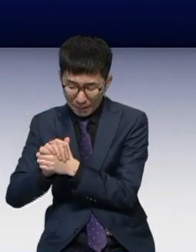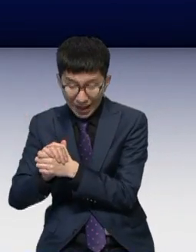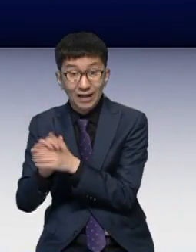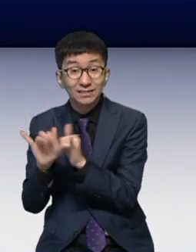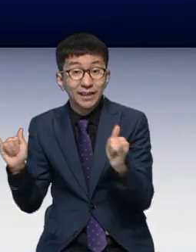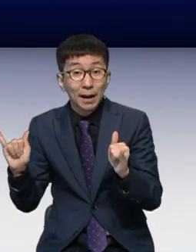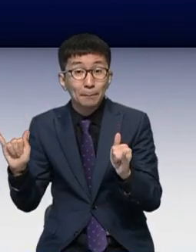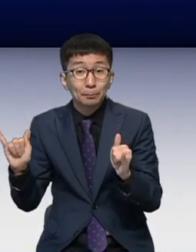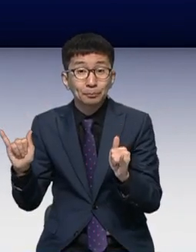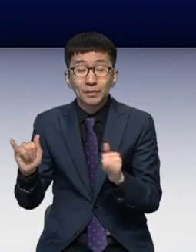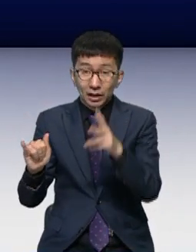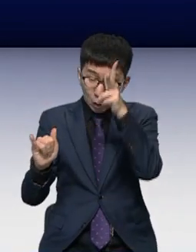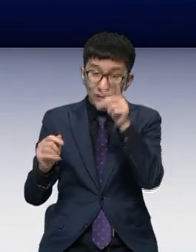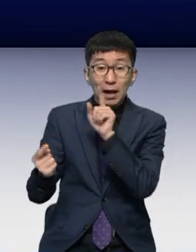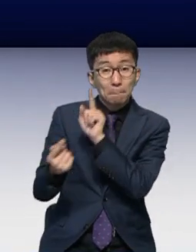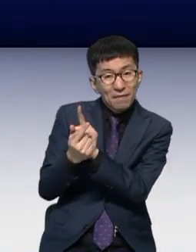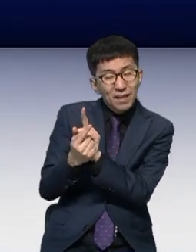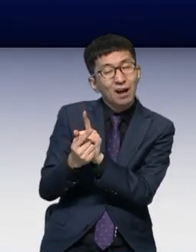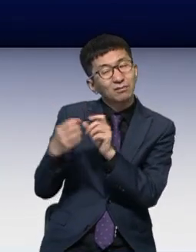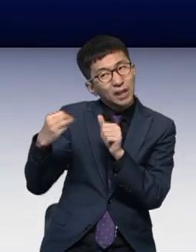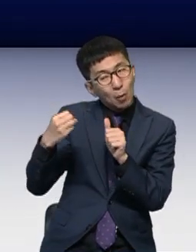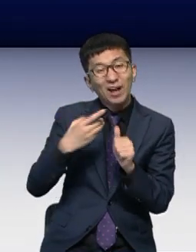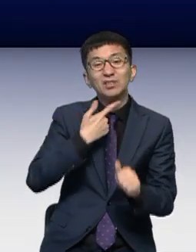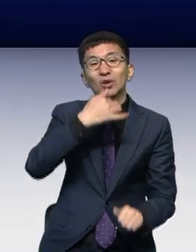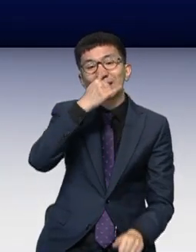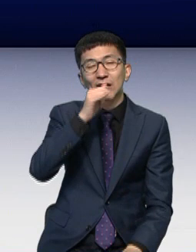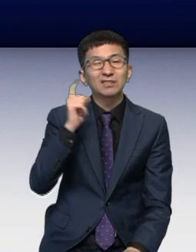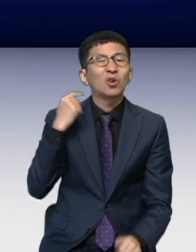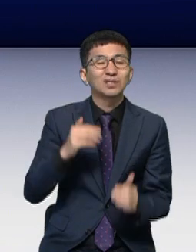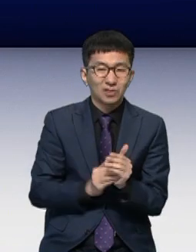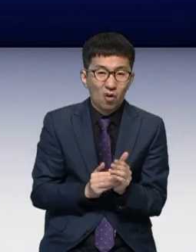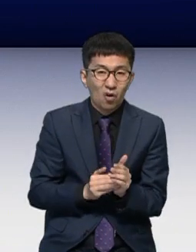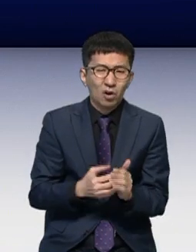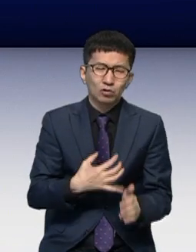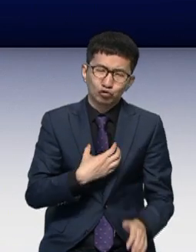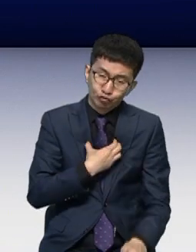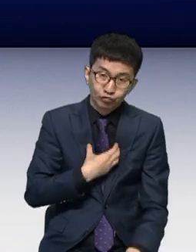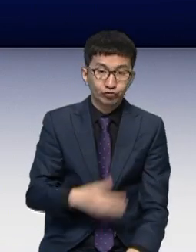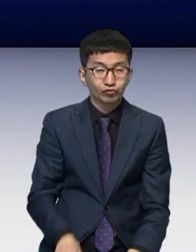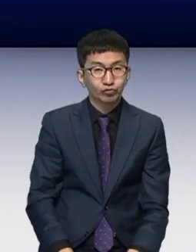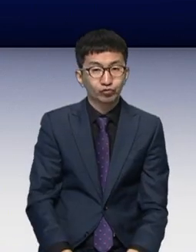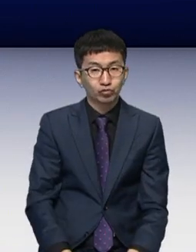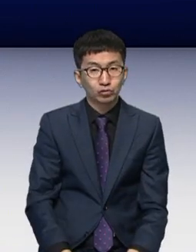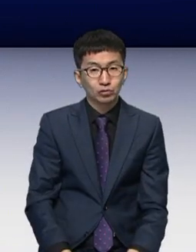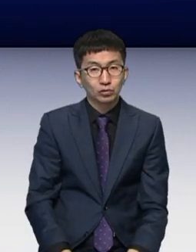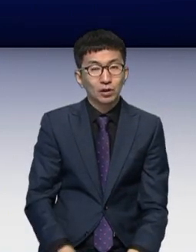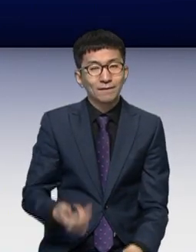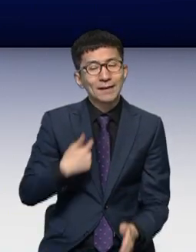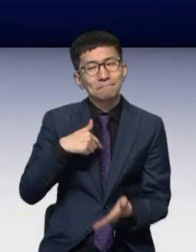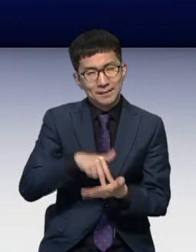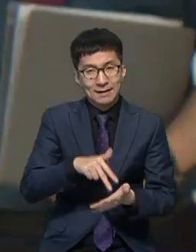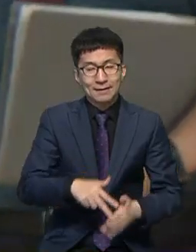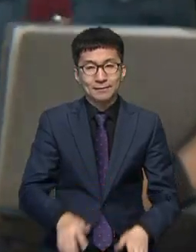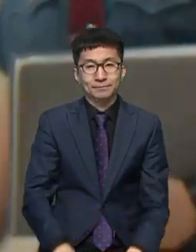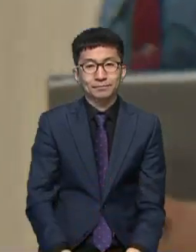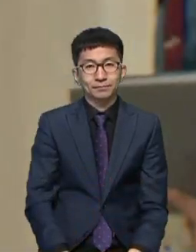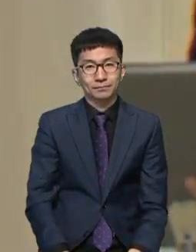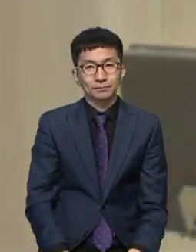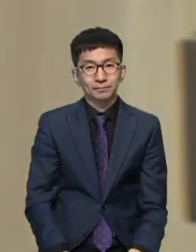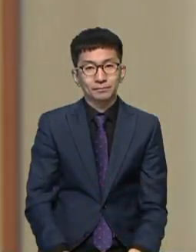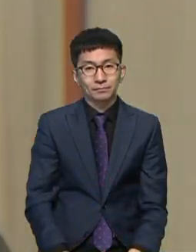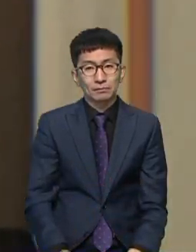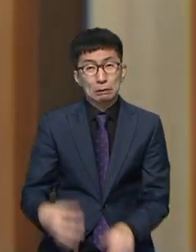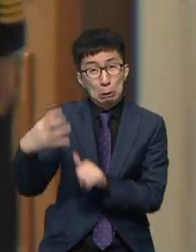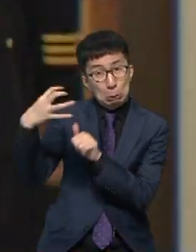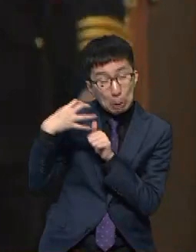또 여러 가지 이야기를 했다는 얘기가 있고 저는 언론 있는 대로 놓고 보면은 상당히 우려되는 상황이긴 합니다.